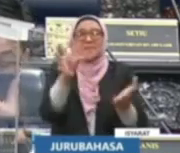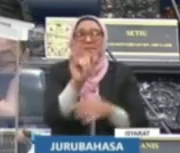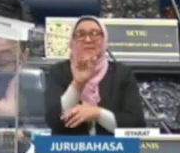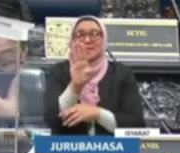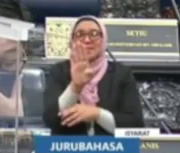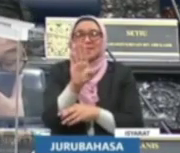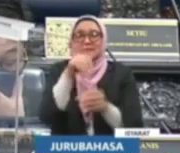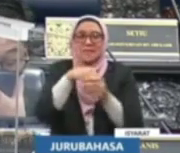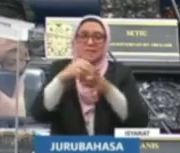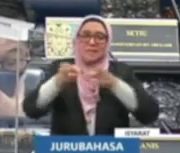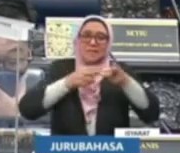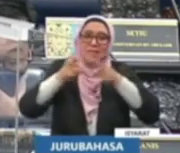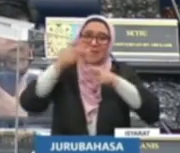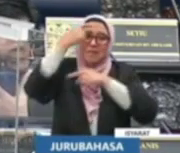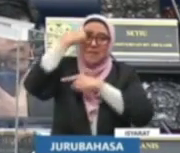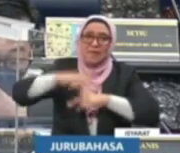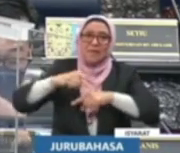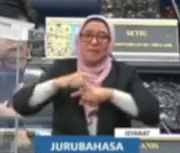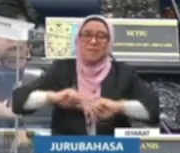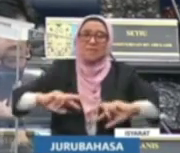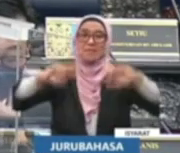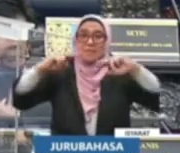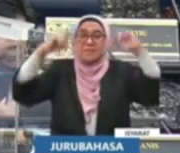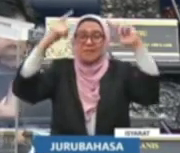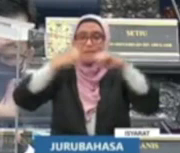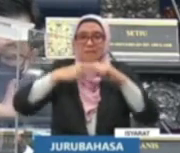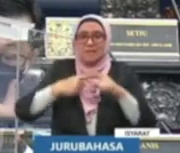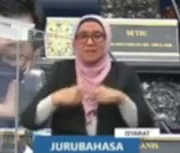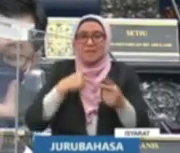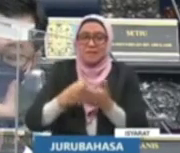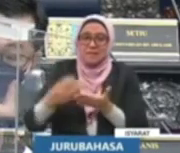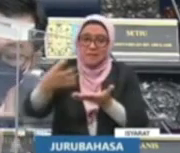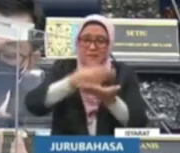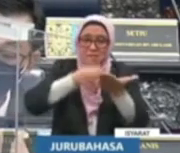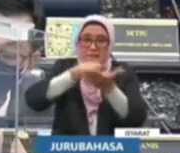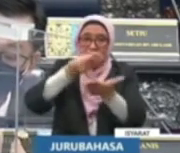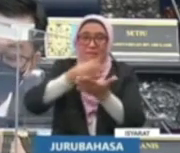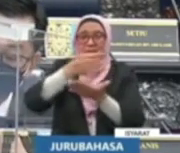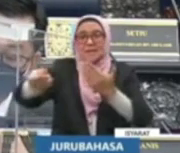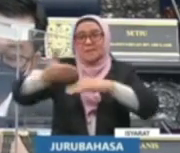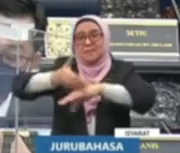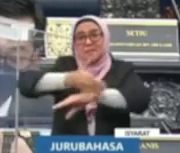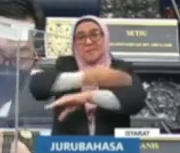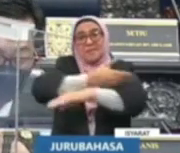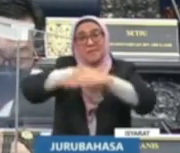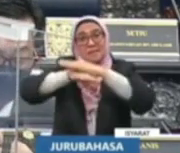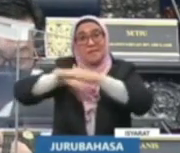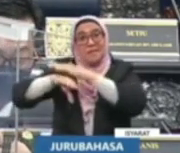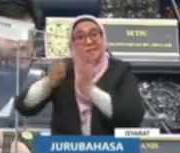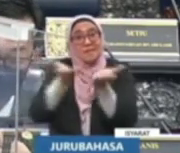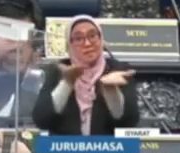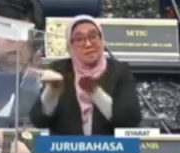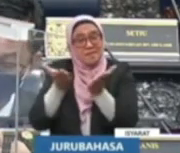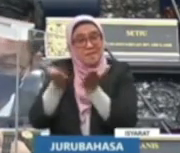juga dalam usaha untuk meningkatkan rangkuman keuangan dan menembak baik menyediakan kemudahan akses peringatan keuangan